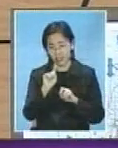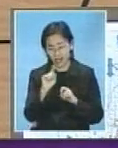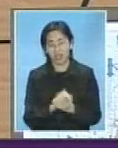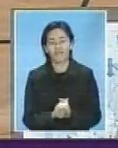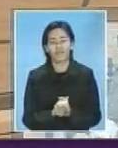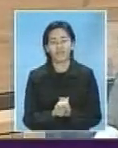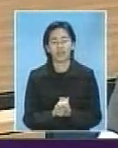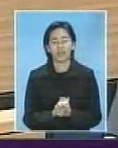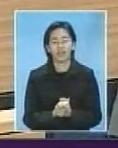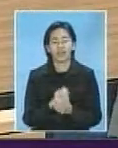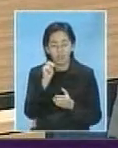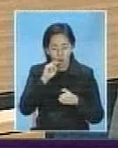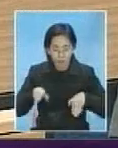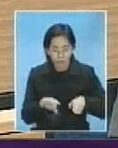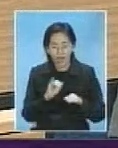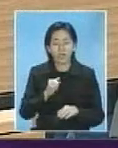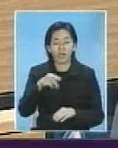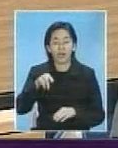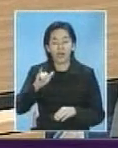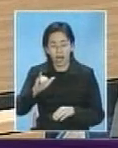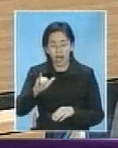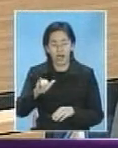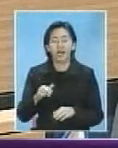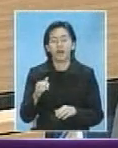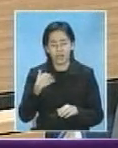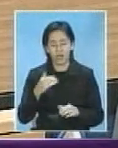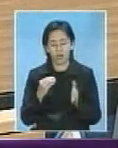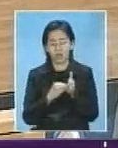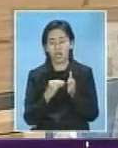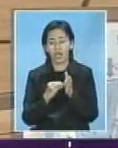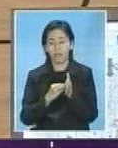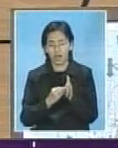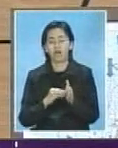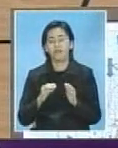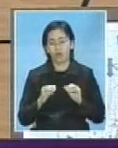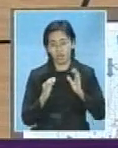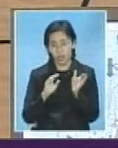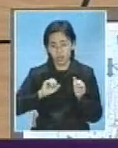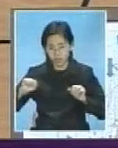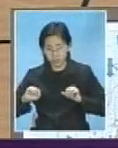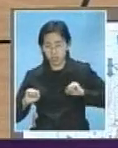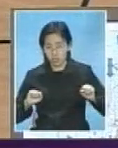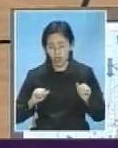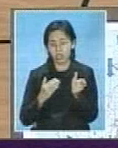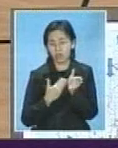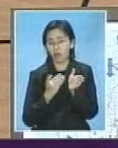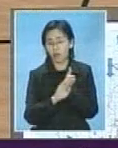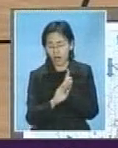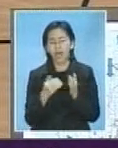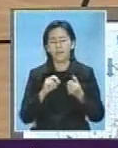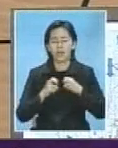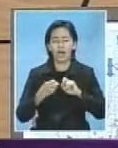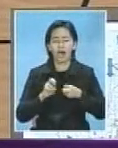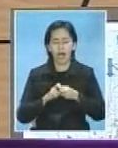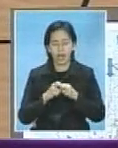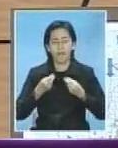กั้นน้ำของแม่น้ำเจ้าพระยาฝั่งตะวันตกมีปัญหาถึง13จุดแต่ในวันที่2พฤศจิกายนนะครับ